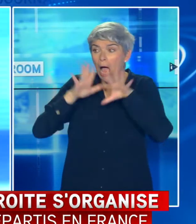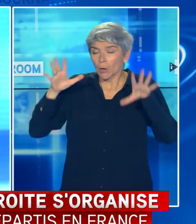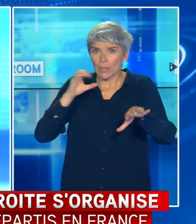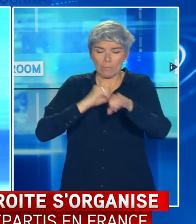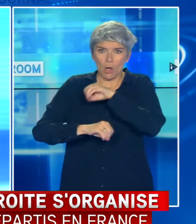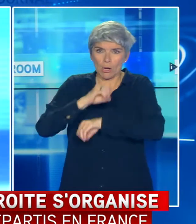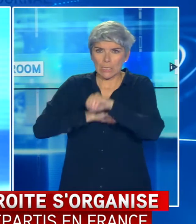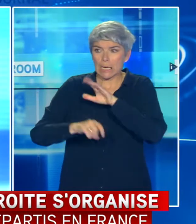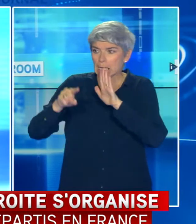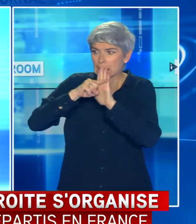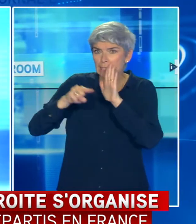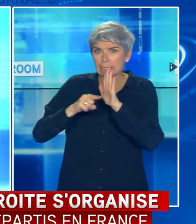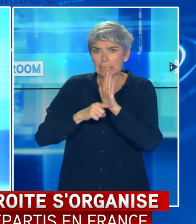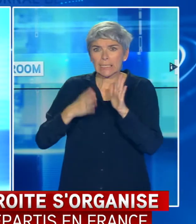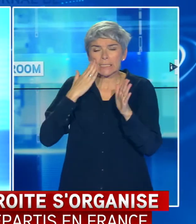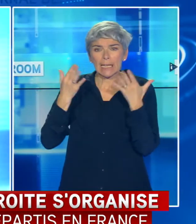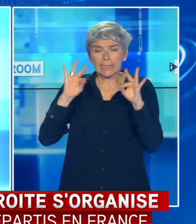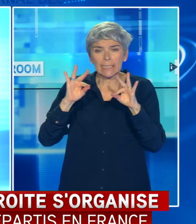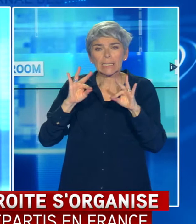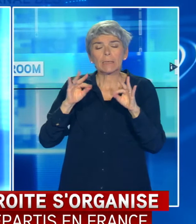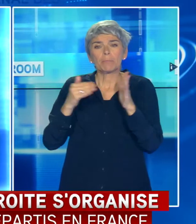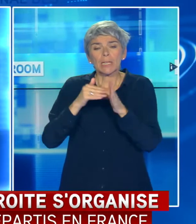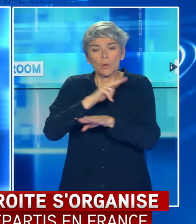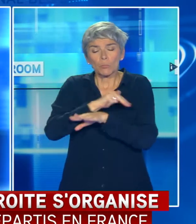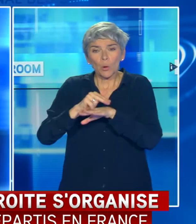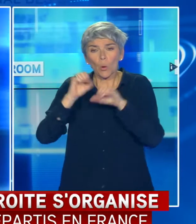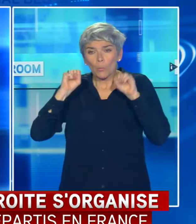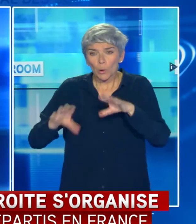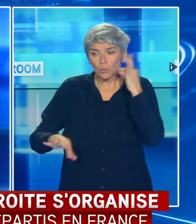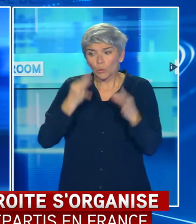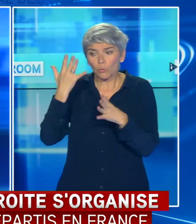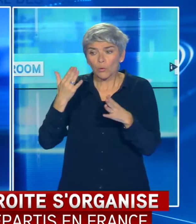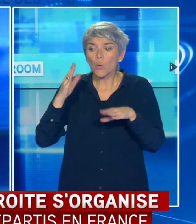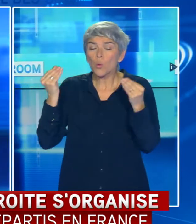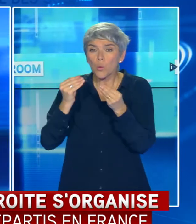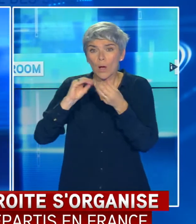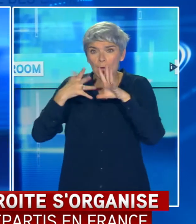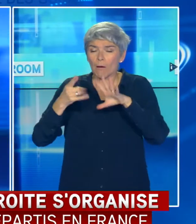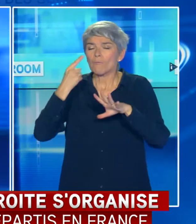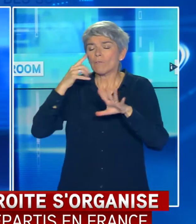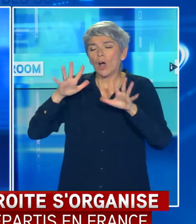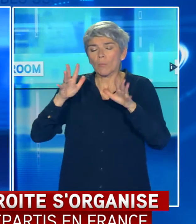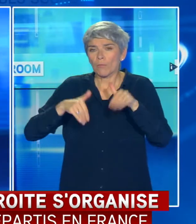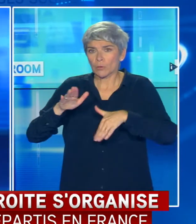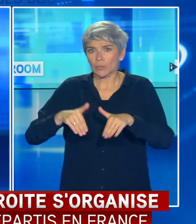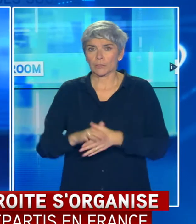scrutin, la liste des quelques 10 000 bureaux de vote est accessible à partir d'aujourd'hui sur Internet. Mode d'emploi, Juliette